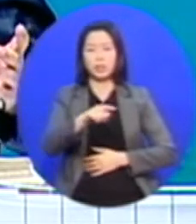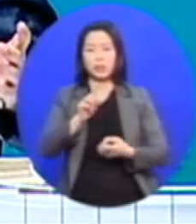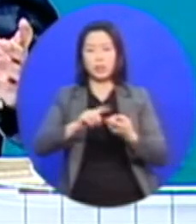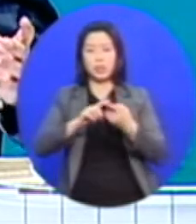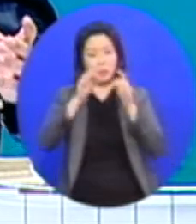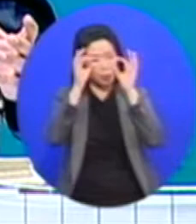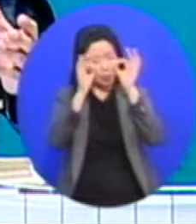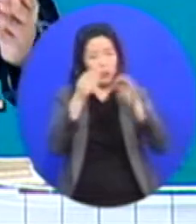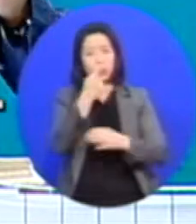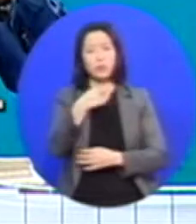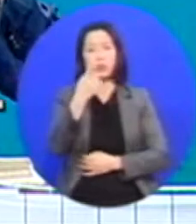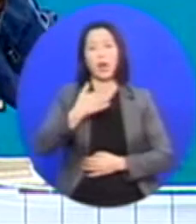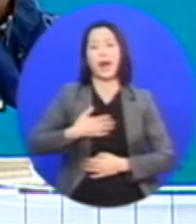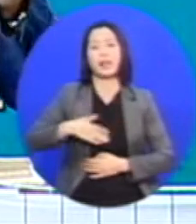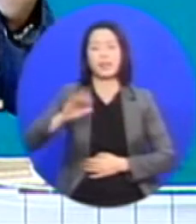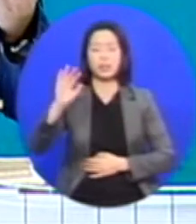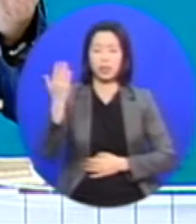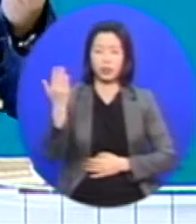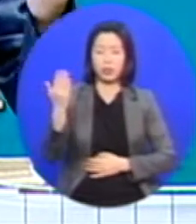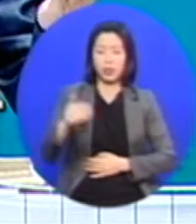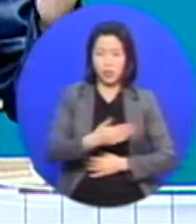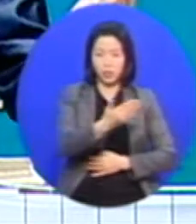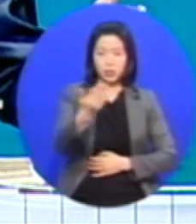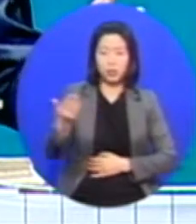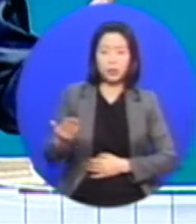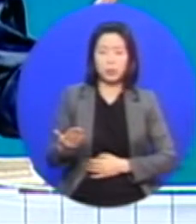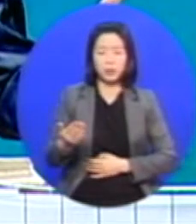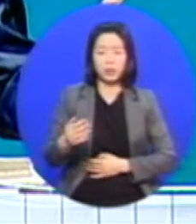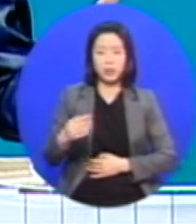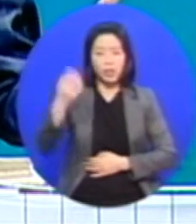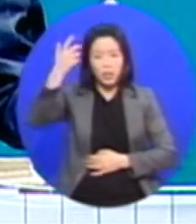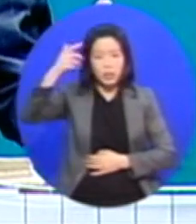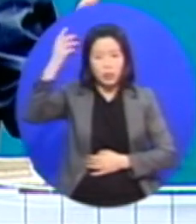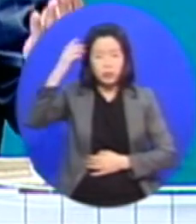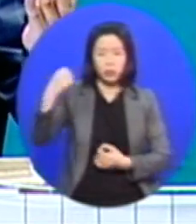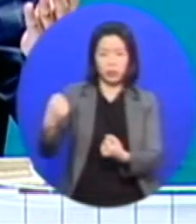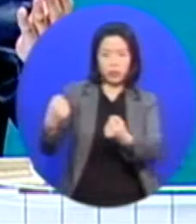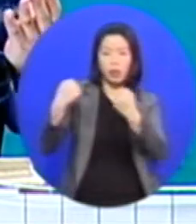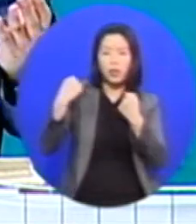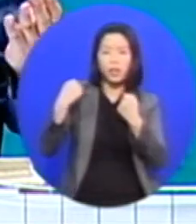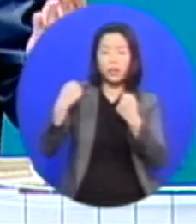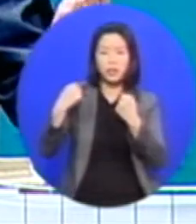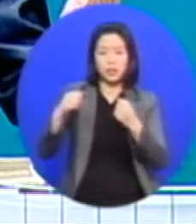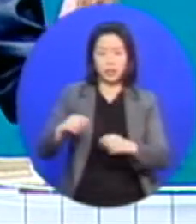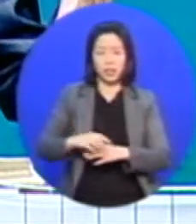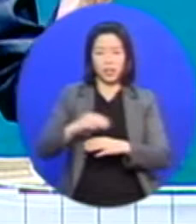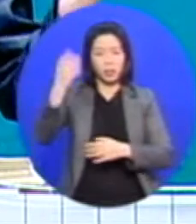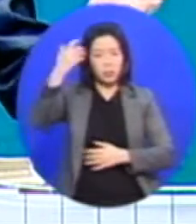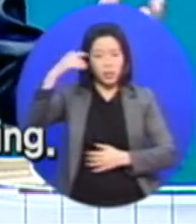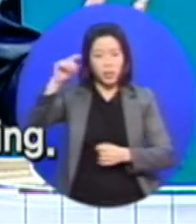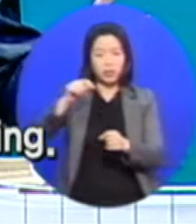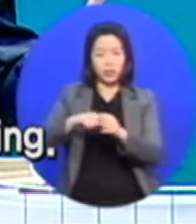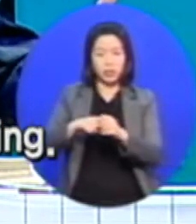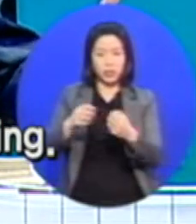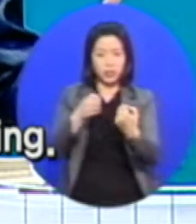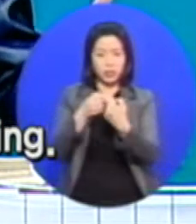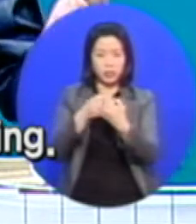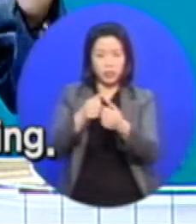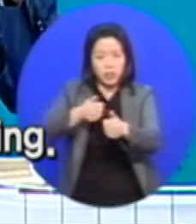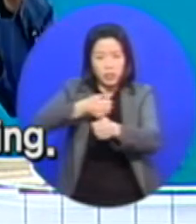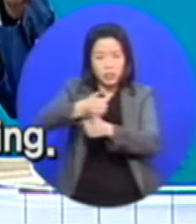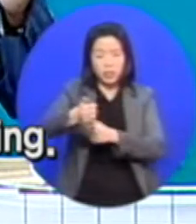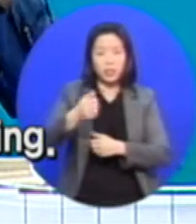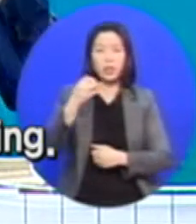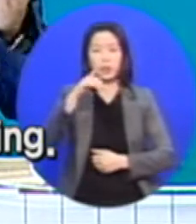돼요 여러분이 지금 영적으로 얼마나 건강한지 여러분은 영적인 싸움에서 진짜 승리하고 있는지를